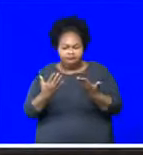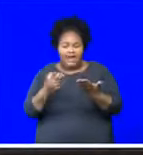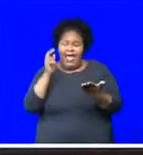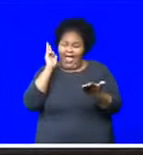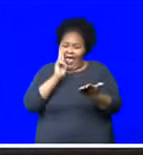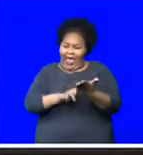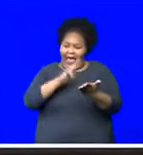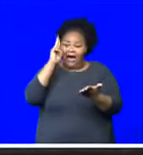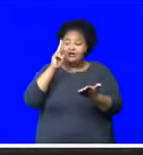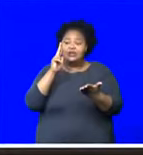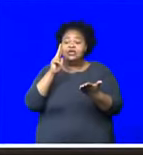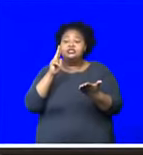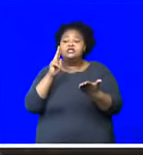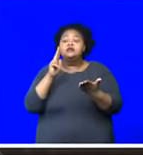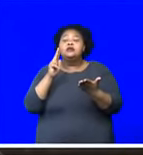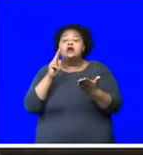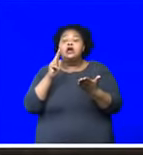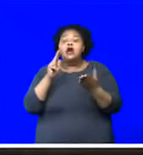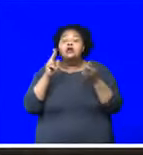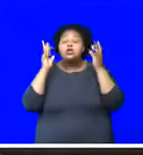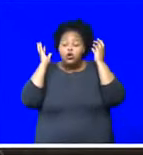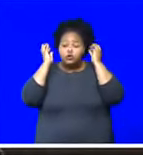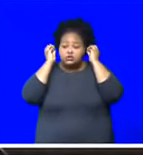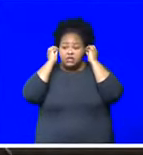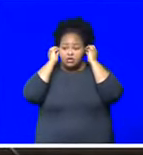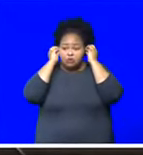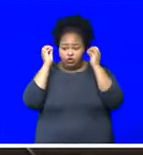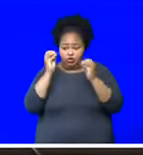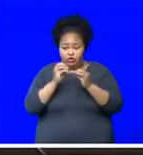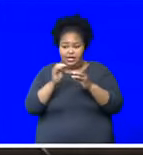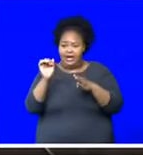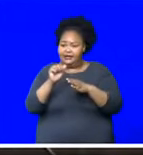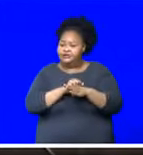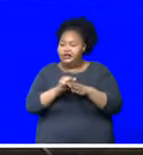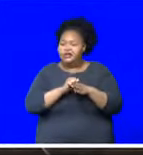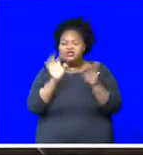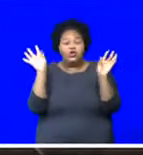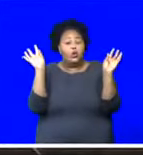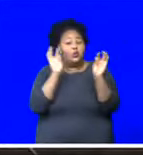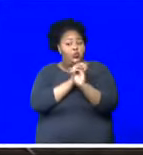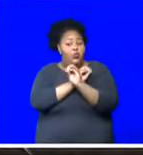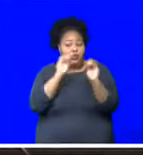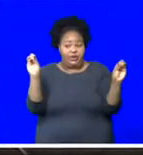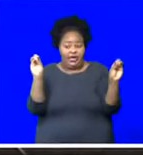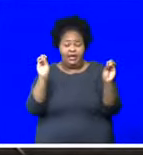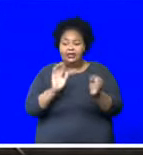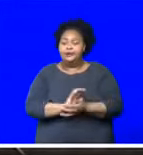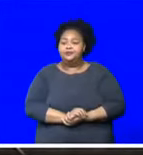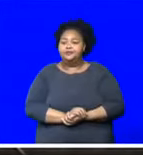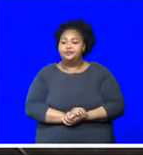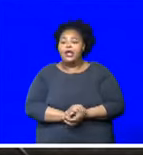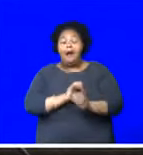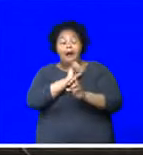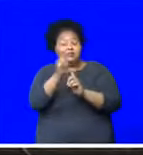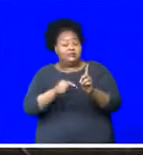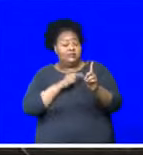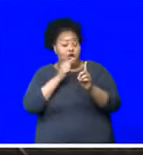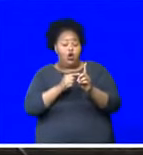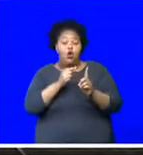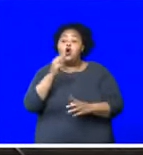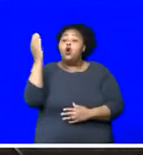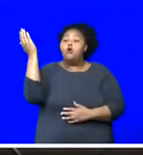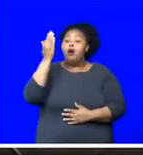ngani imvume lephelele yokuthi ikhona ukuceqesha bodokotela lapha eveni. Indvuna ivetele indlu